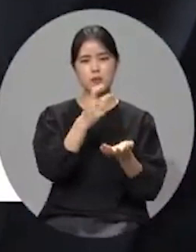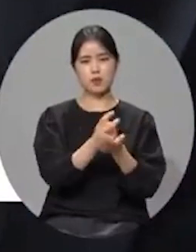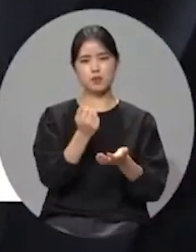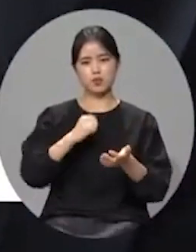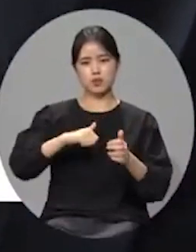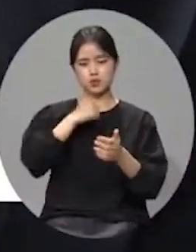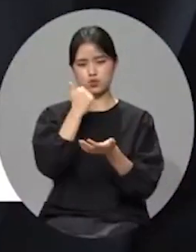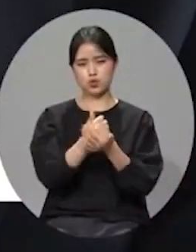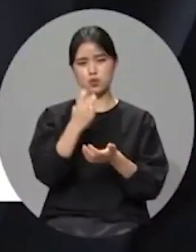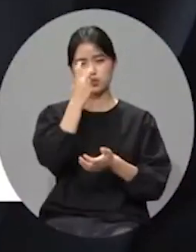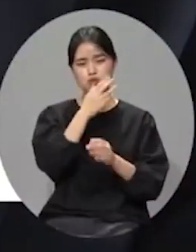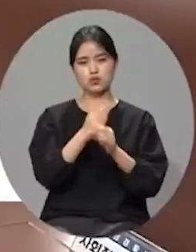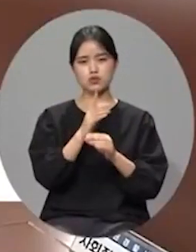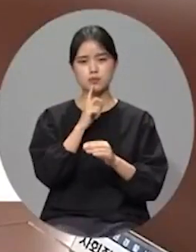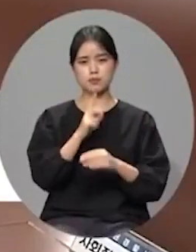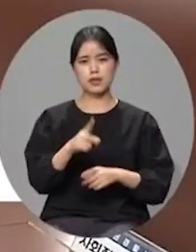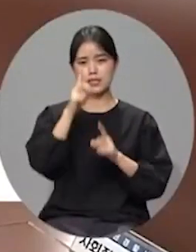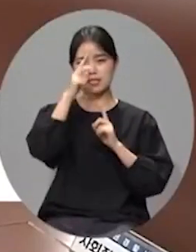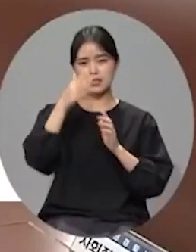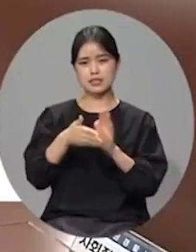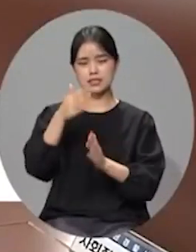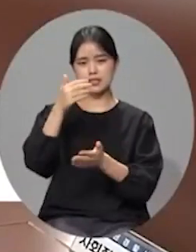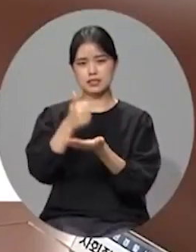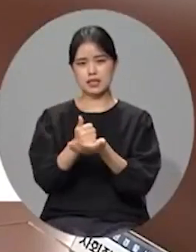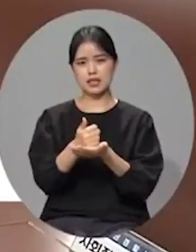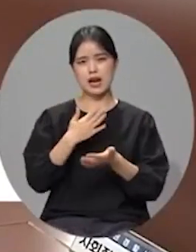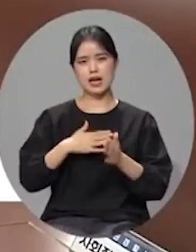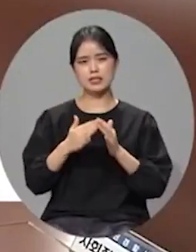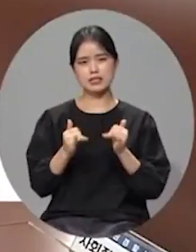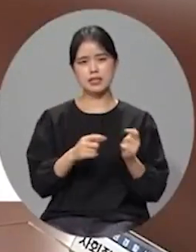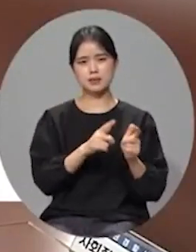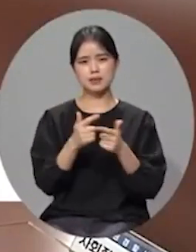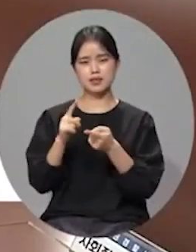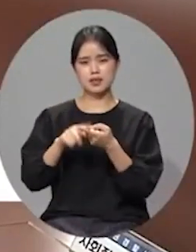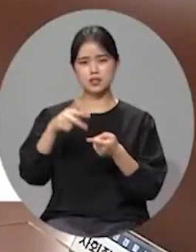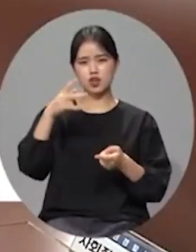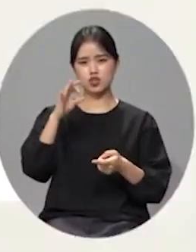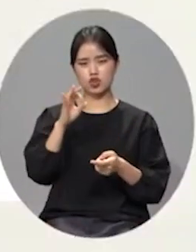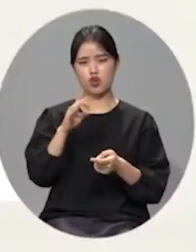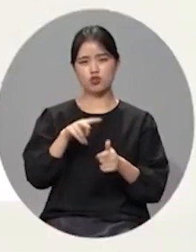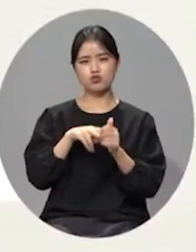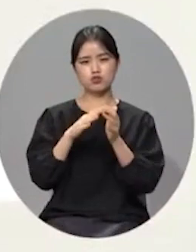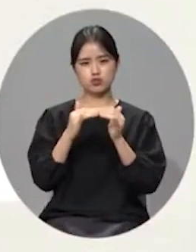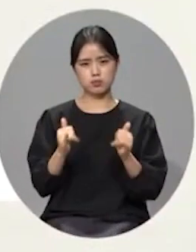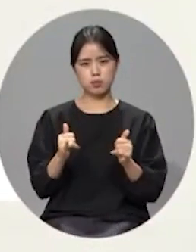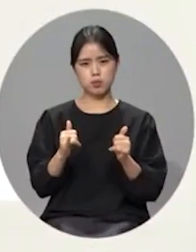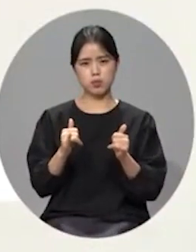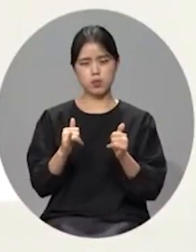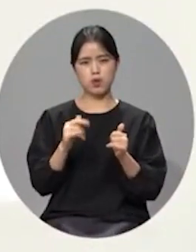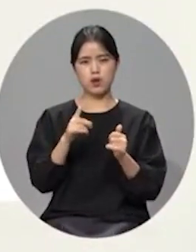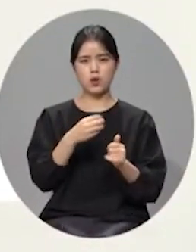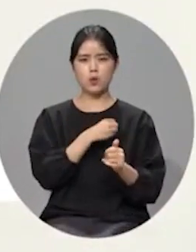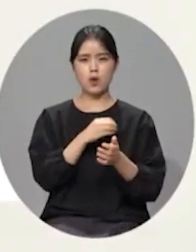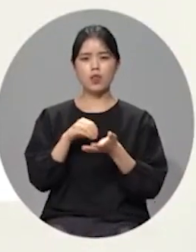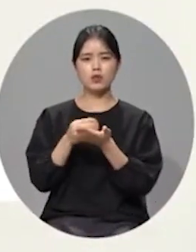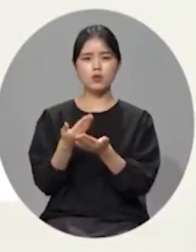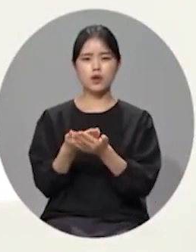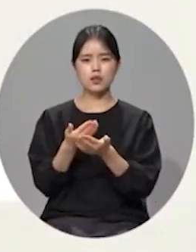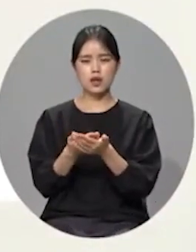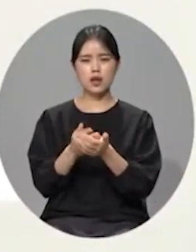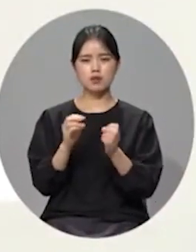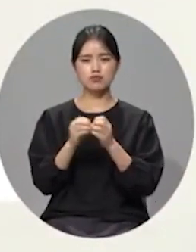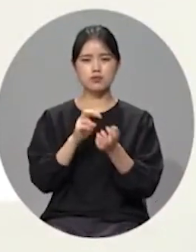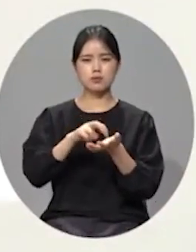밝혔습니다 예 시장은 지난달 초 지인들에게 정 후보 지지를 위해 선거인단 에 등록해 달라는 문자를 보내는 되게